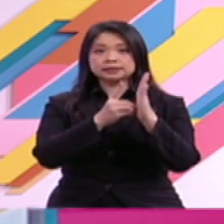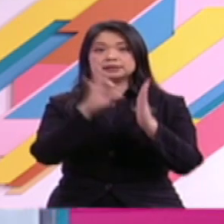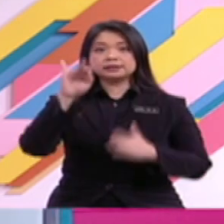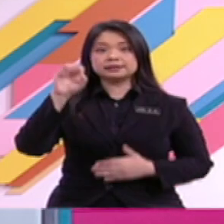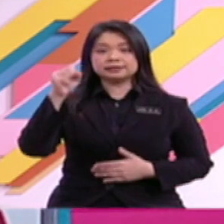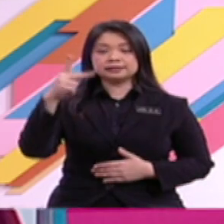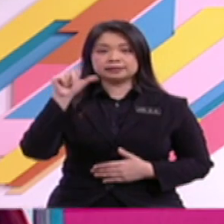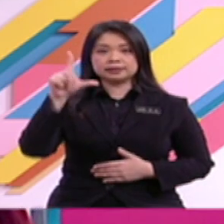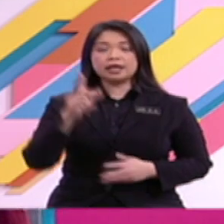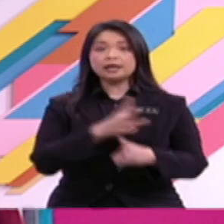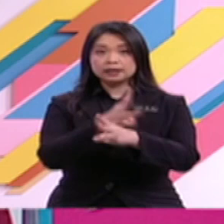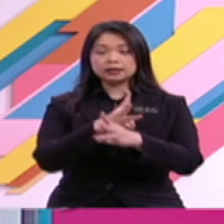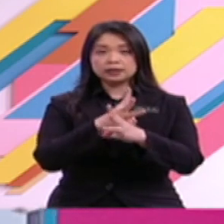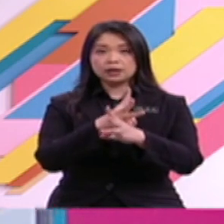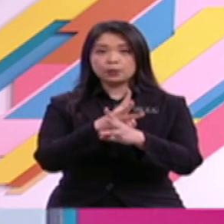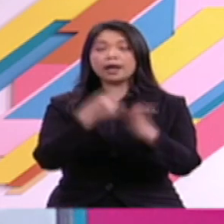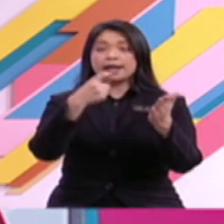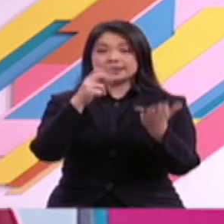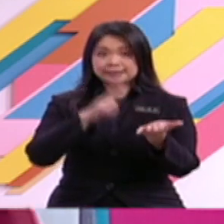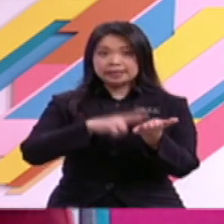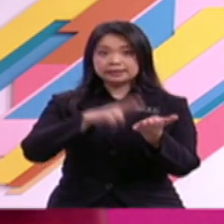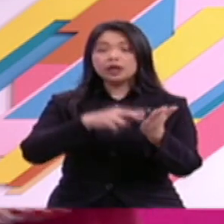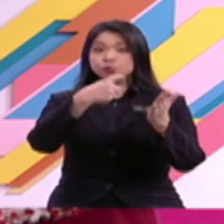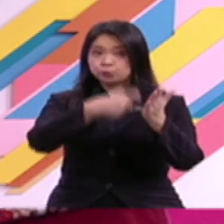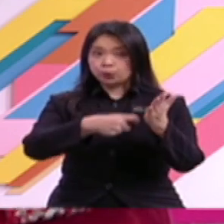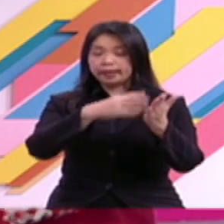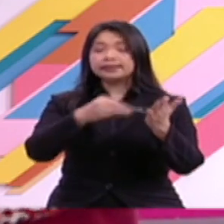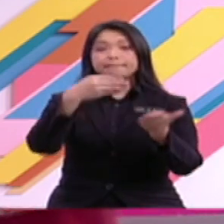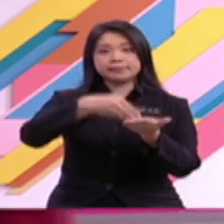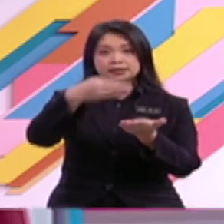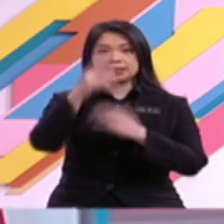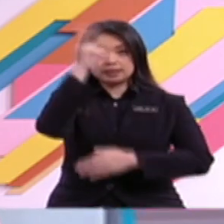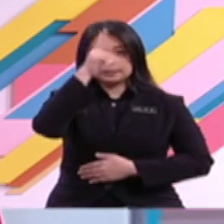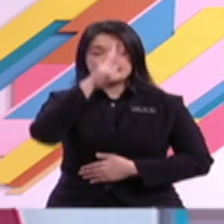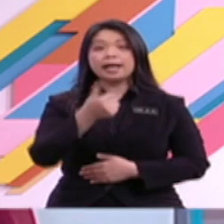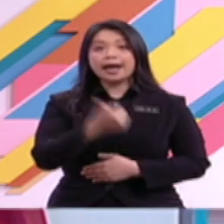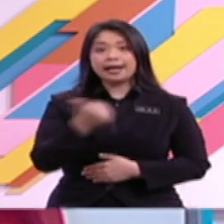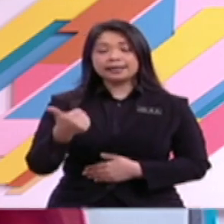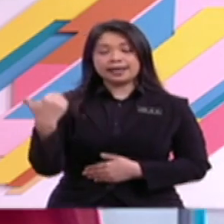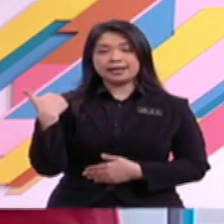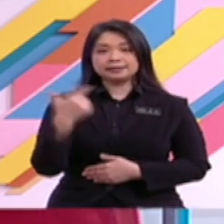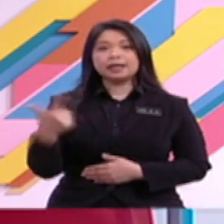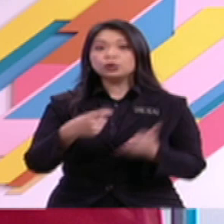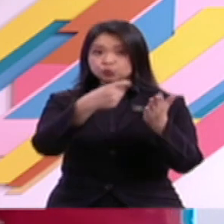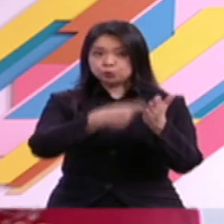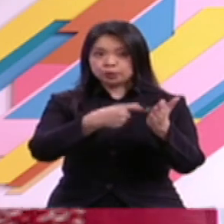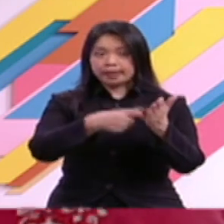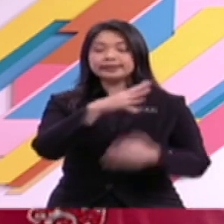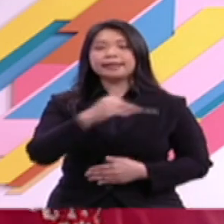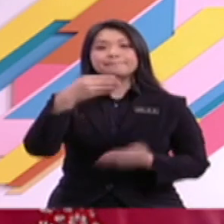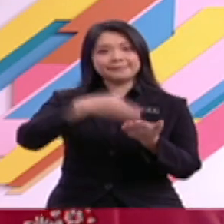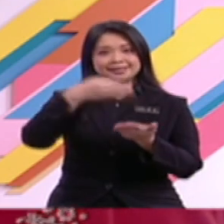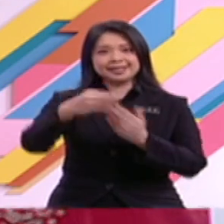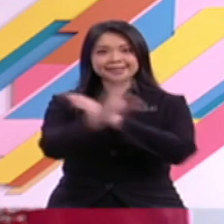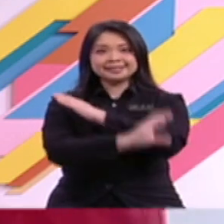Cukai dan juga kita akan mengubah perbelanjaan kerajaan soal lainnya ialah Cukai dan perbelanjaan